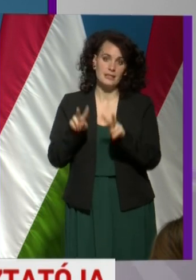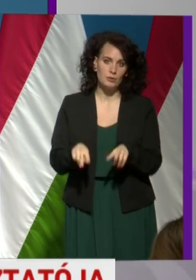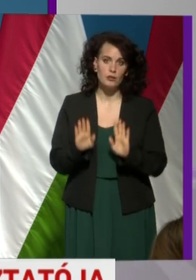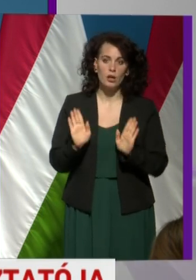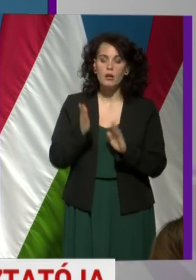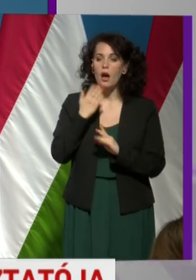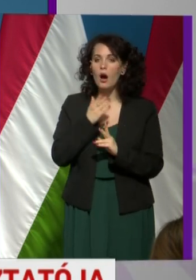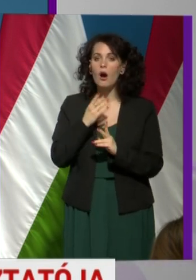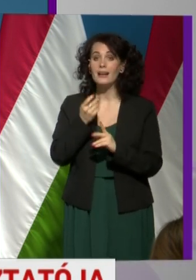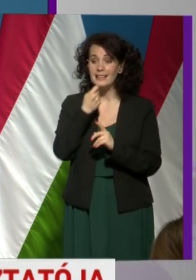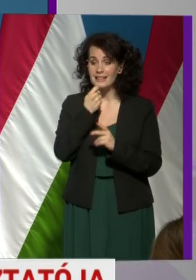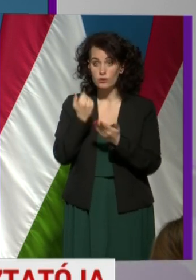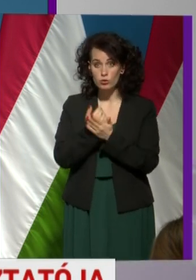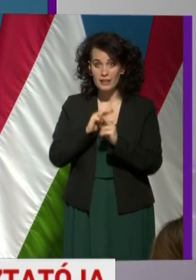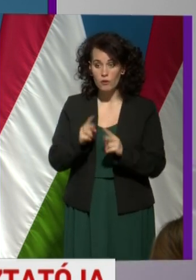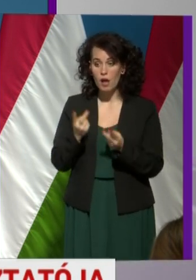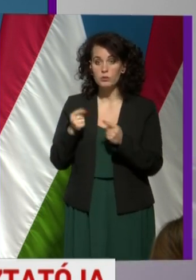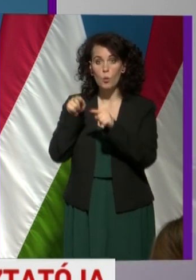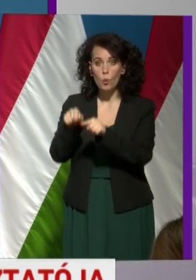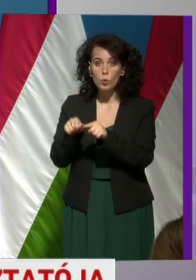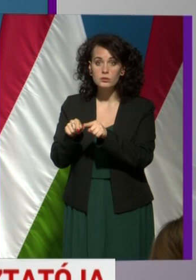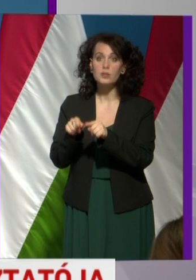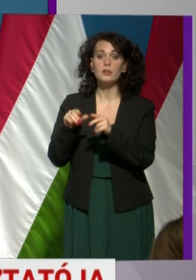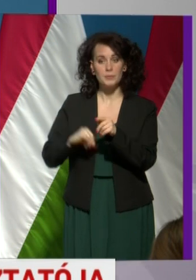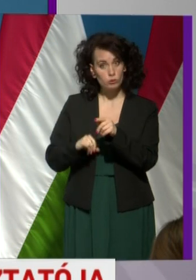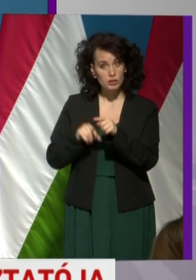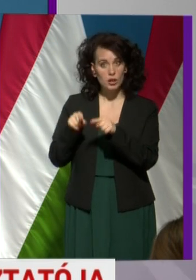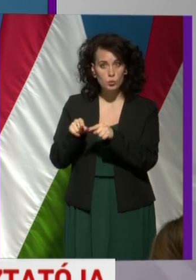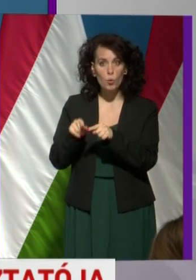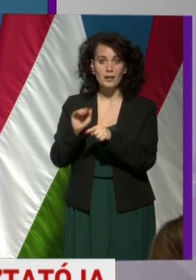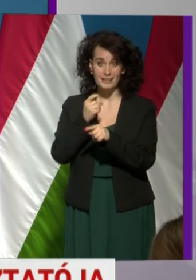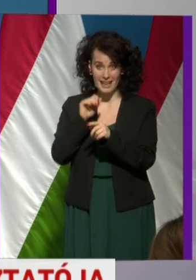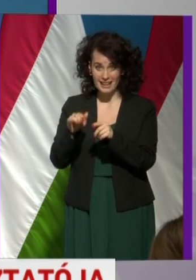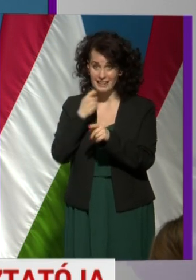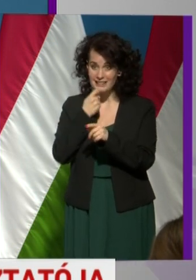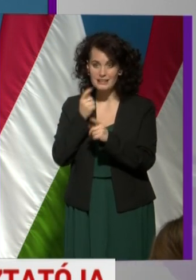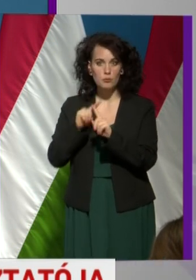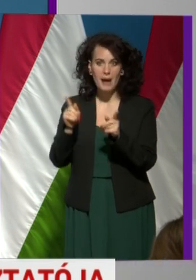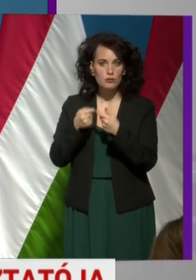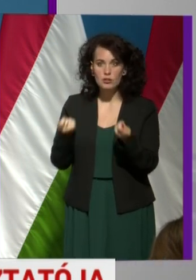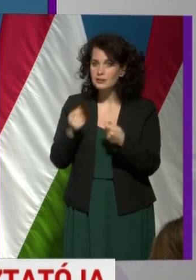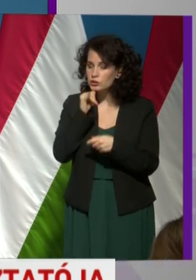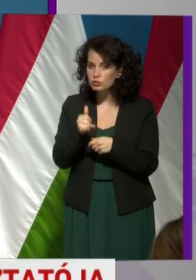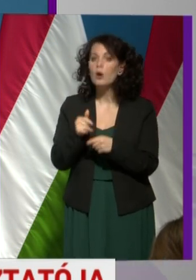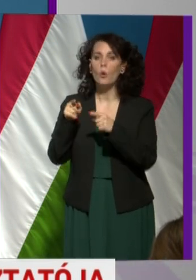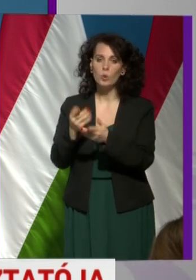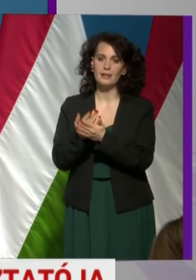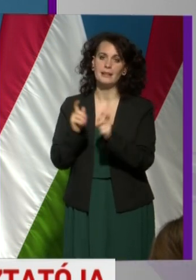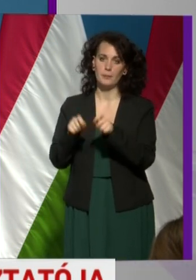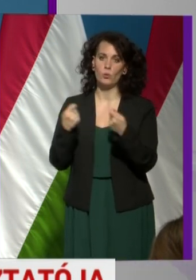az étkeztetésre szükség van, és ahol ilyen módon biztosítható csak a gyerekek étkeztetése, ott ezt megoldják.